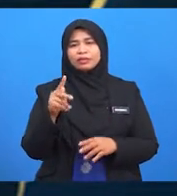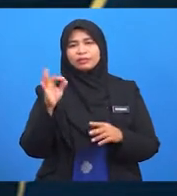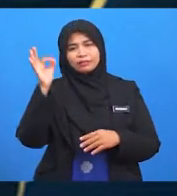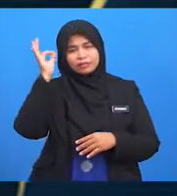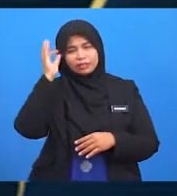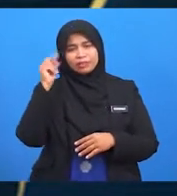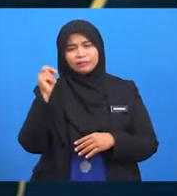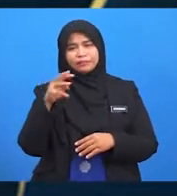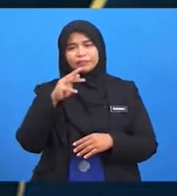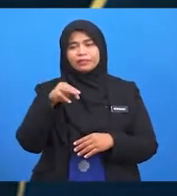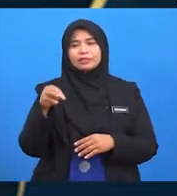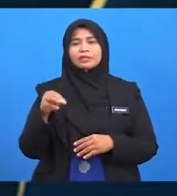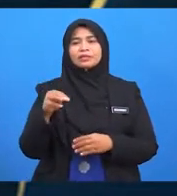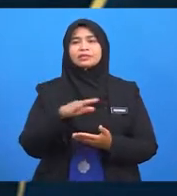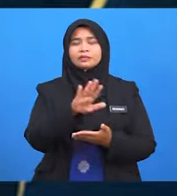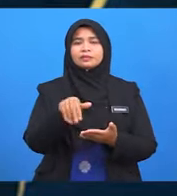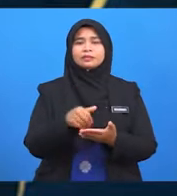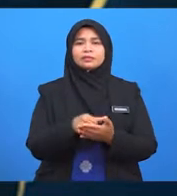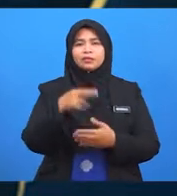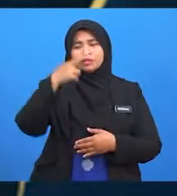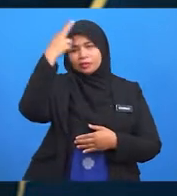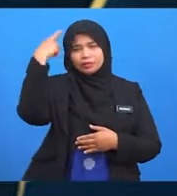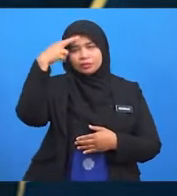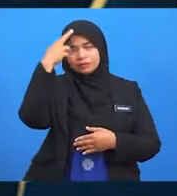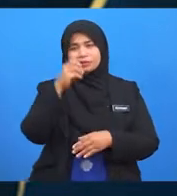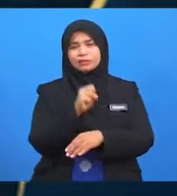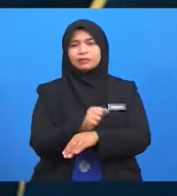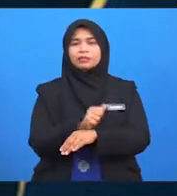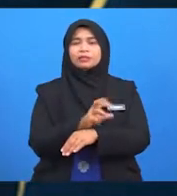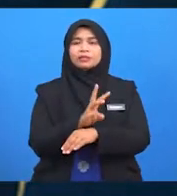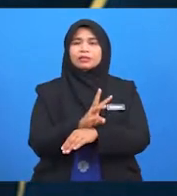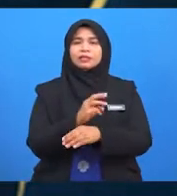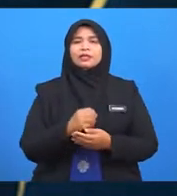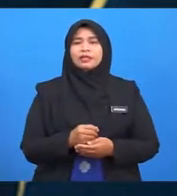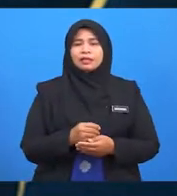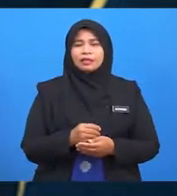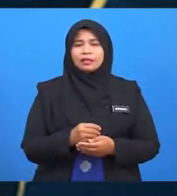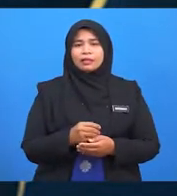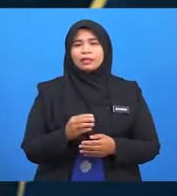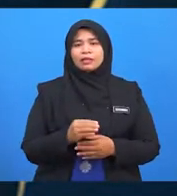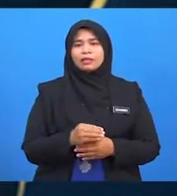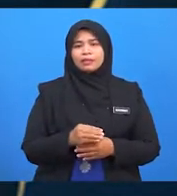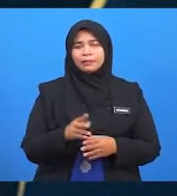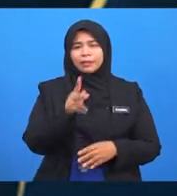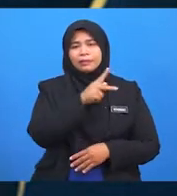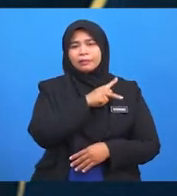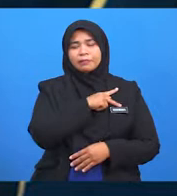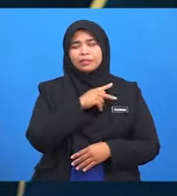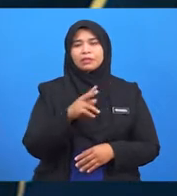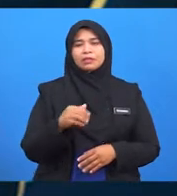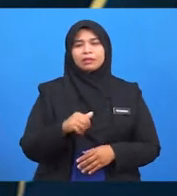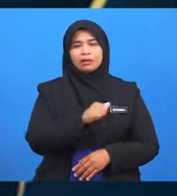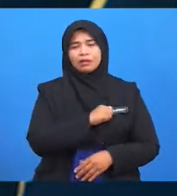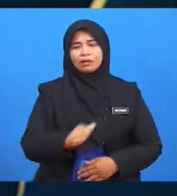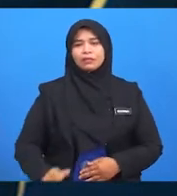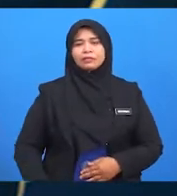Murid-murid yang ustazah kasihi, Rasulullah sallallahu alaihi wasallam merupakan pemimpin agung